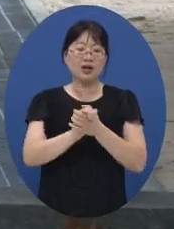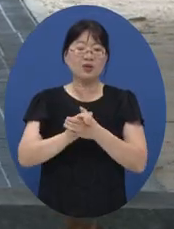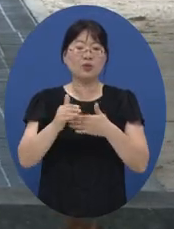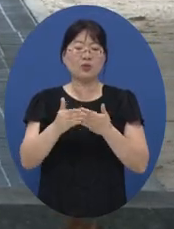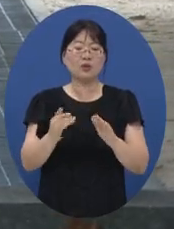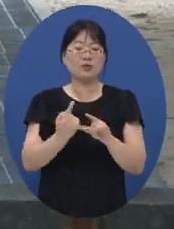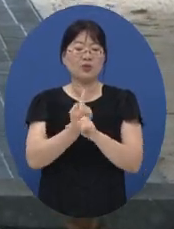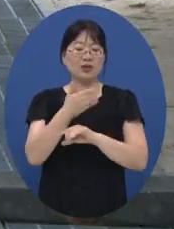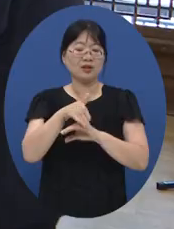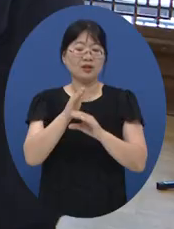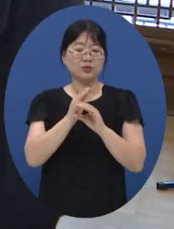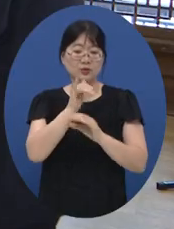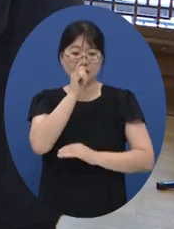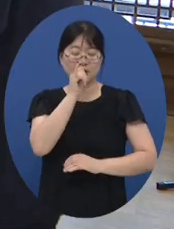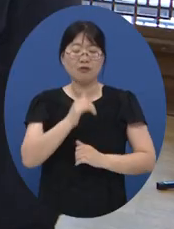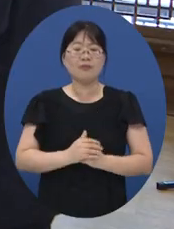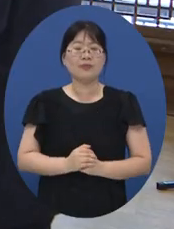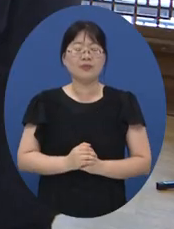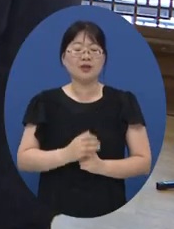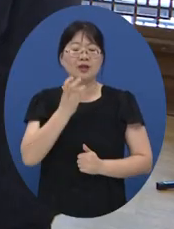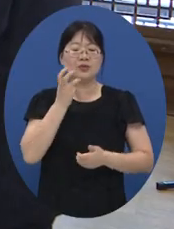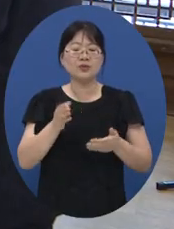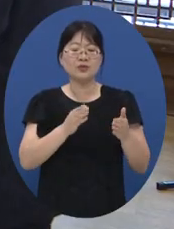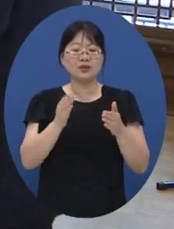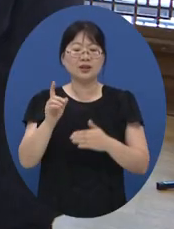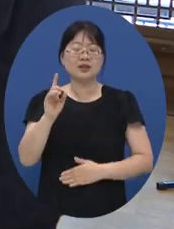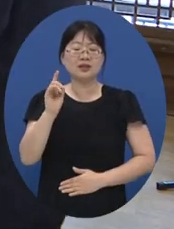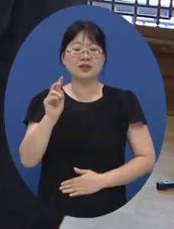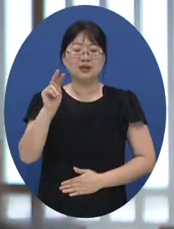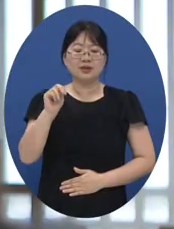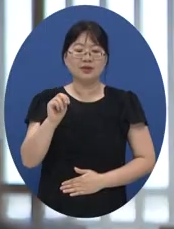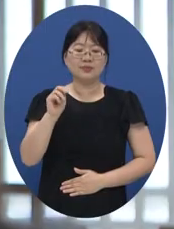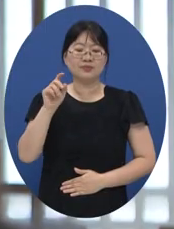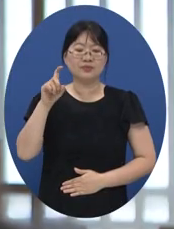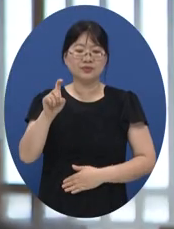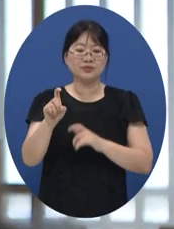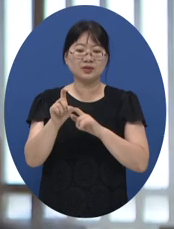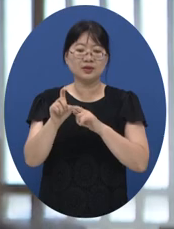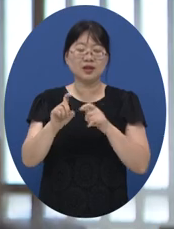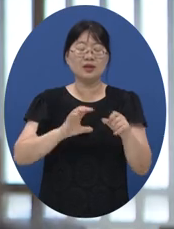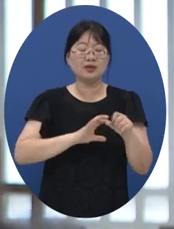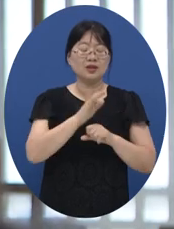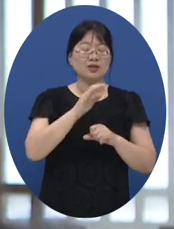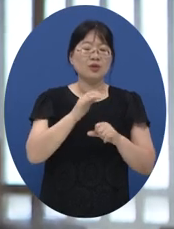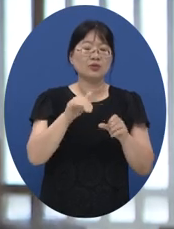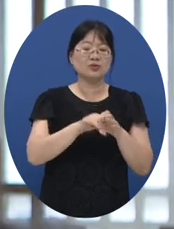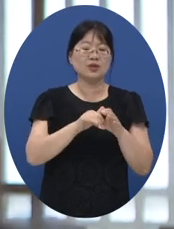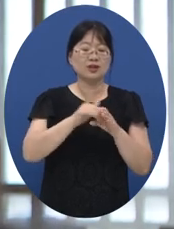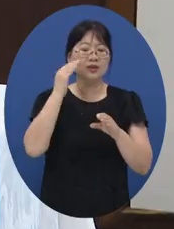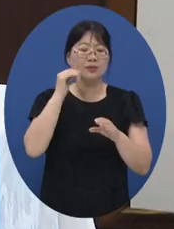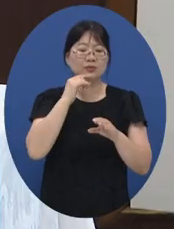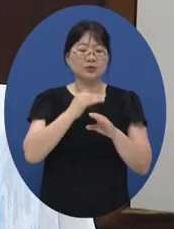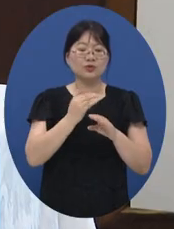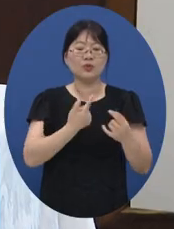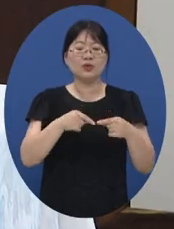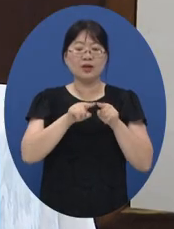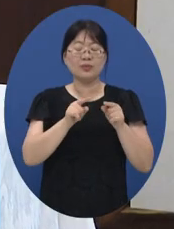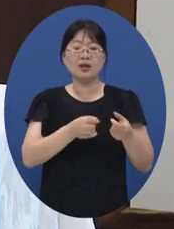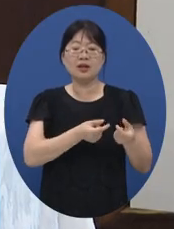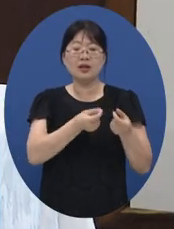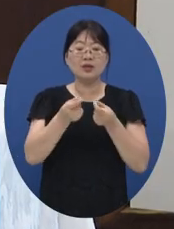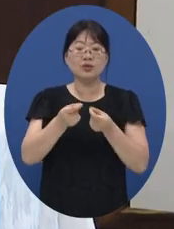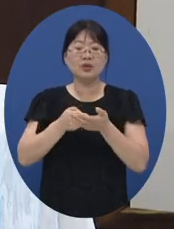변화 시킬 계획입니다 한편 경기도는 dmg 보존 관리와 세계유산 남북 공동 추진을 정부 과제로 건의한 바 있으며